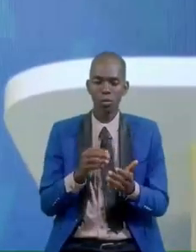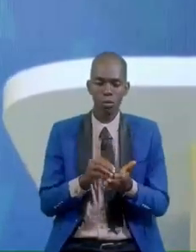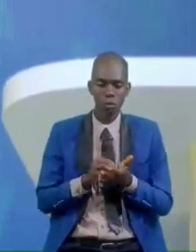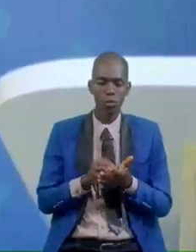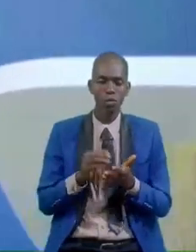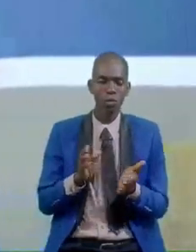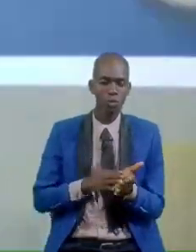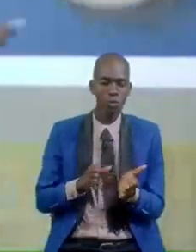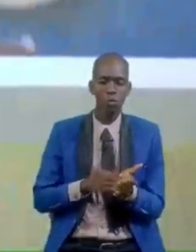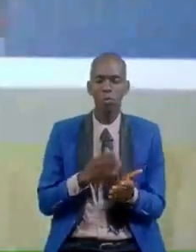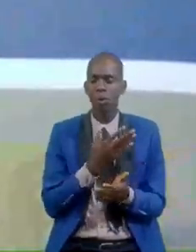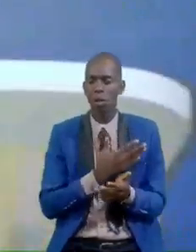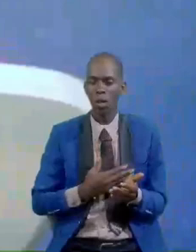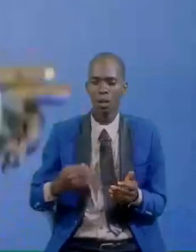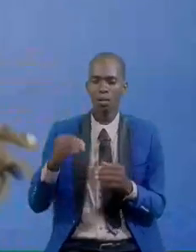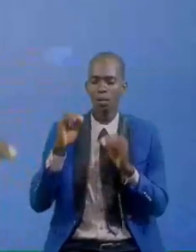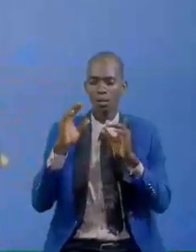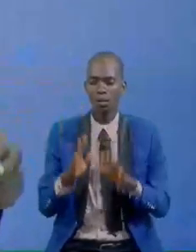nos jeunes, ceci est mauvais.